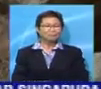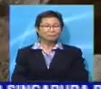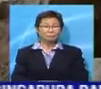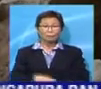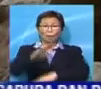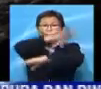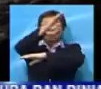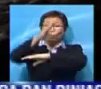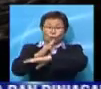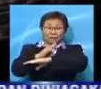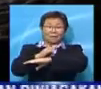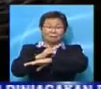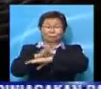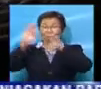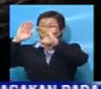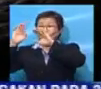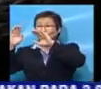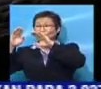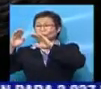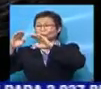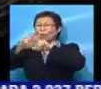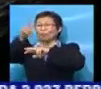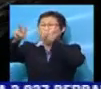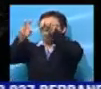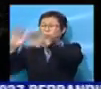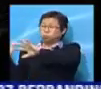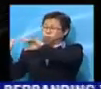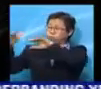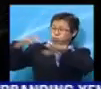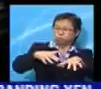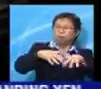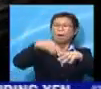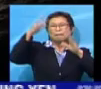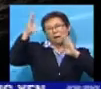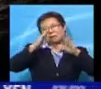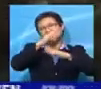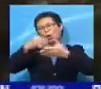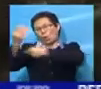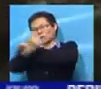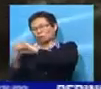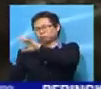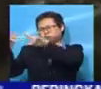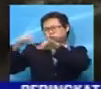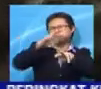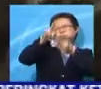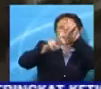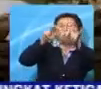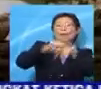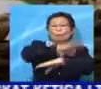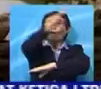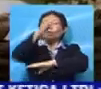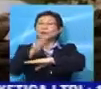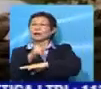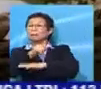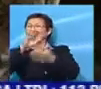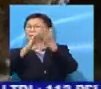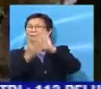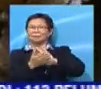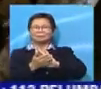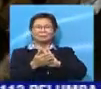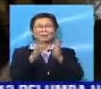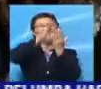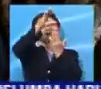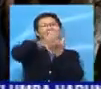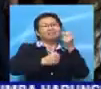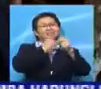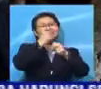Bukit Keteri adalah tumpuan pendaki-pendaki di dalam dan luar negara. Bukan itu saja, bukit ini menjadi kalender tahunan